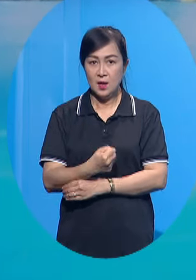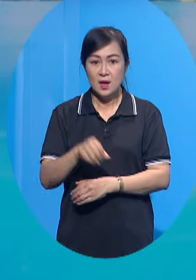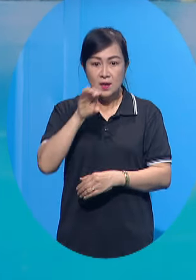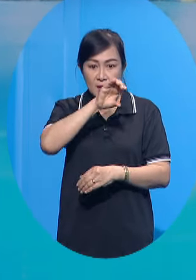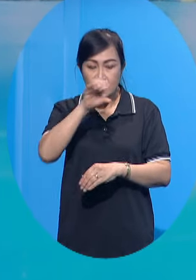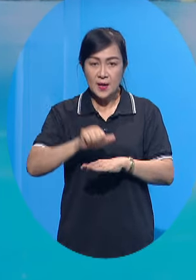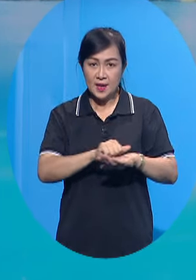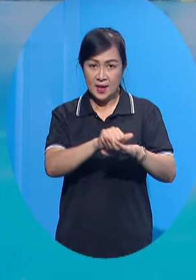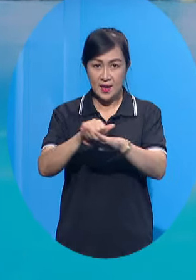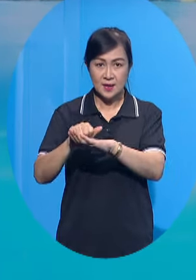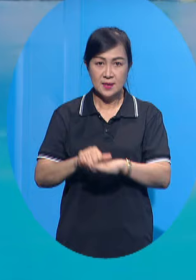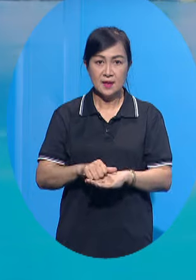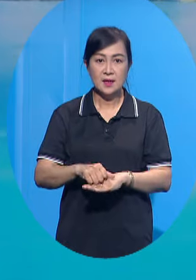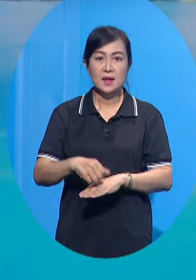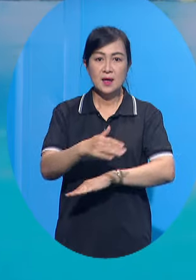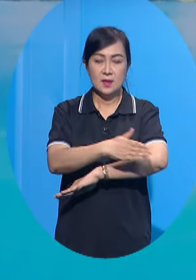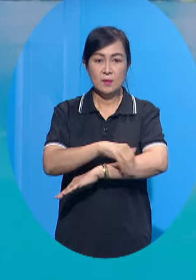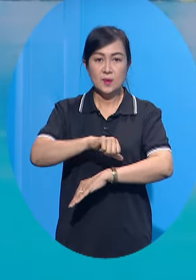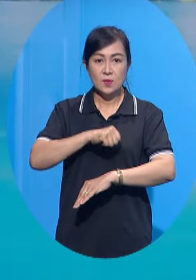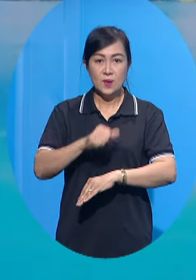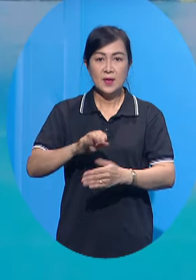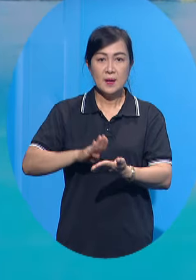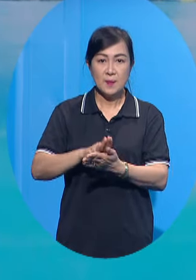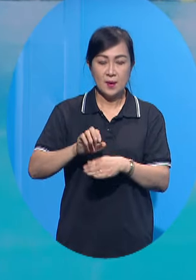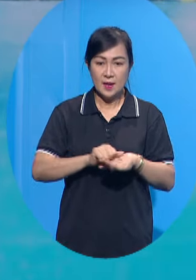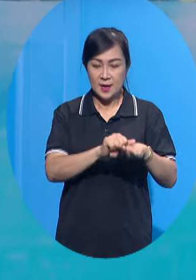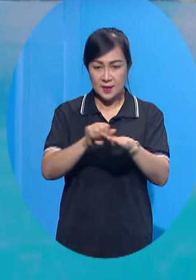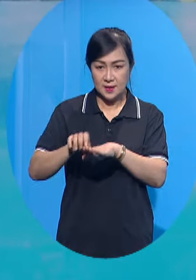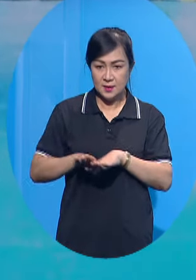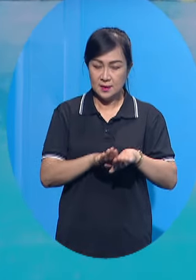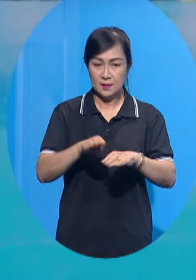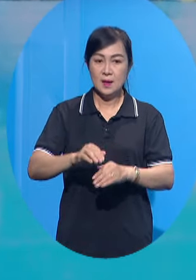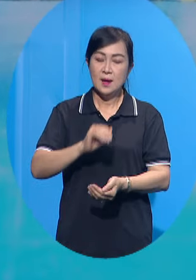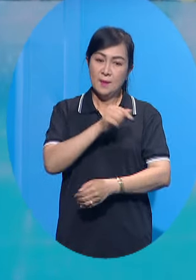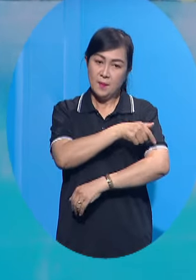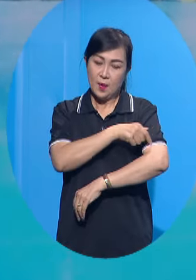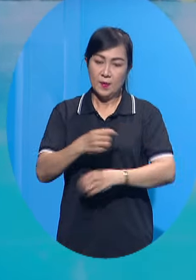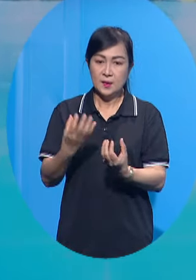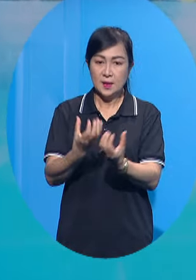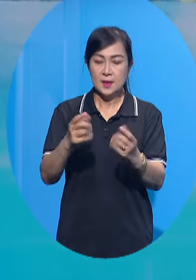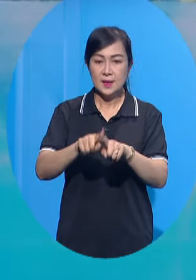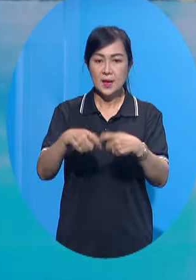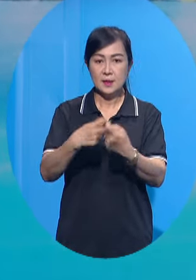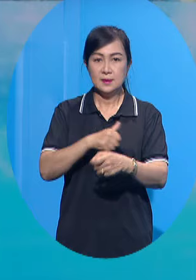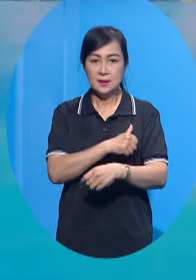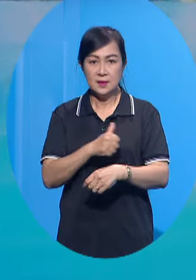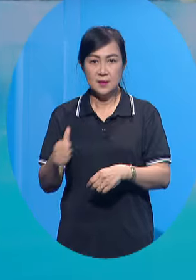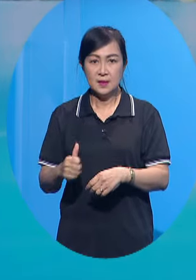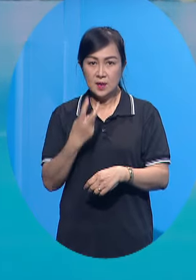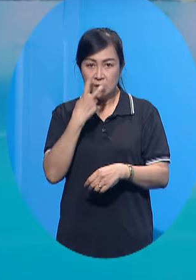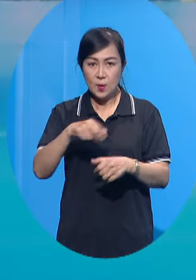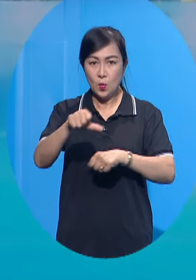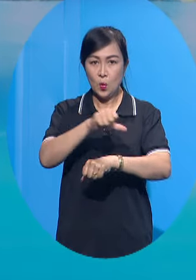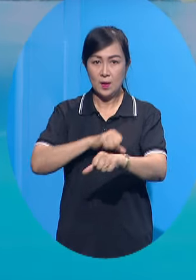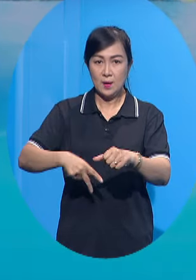thống camera an ninh trên địa bàn phường giúp chính quyền địa phương đảm bảo được an ninh trật tự, bảo vệ tài sản cho mỗi gia đình và người dân trên địa bàn, theo dõi các